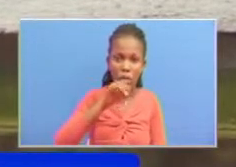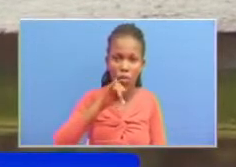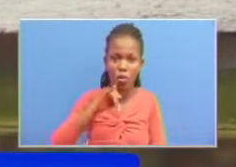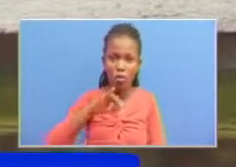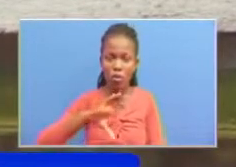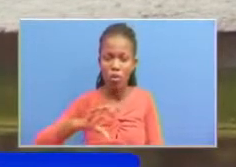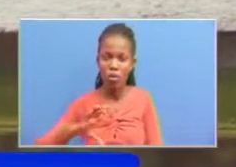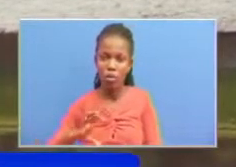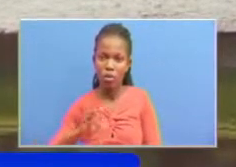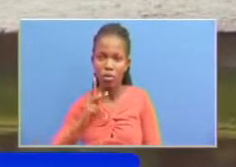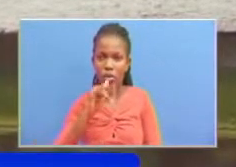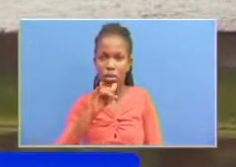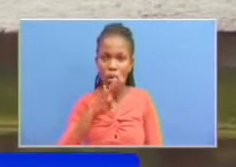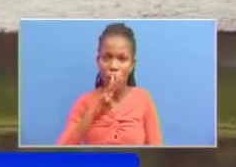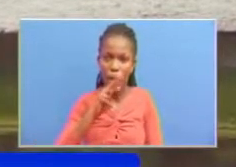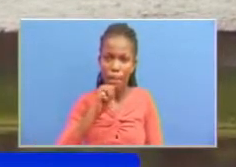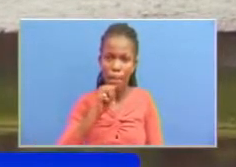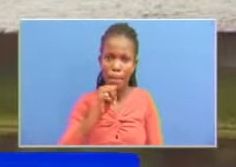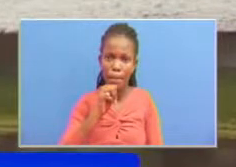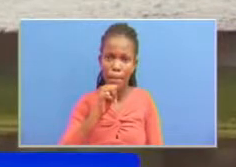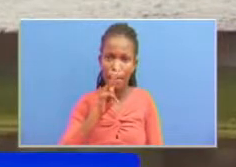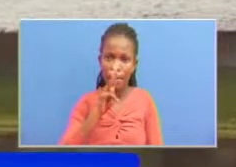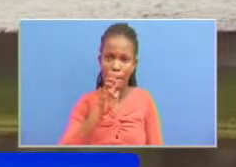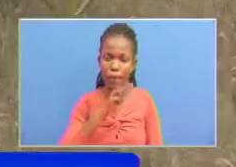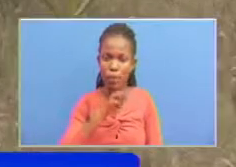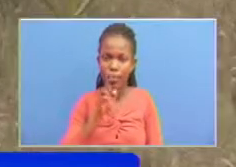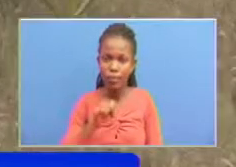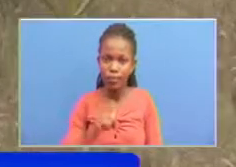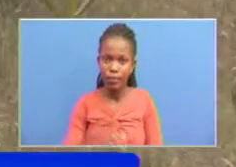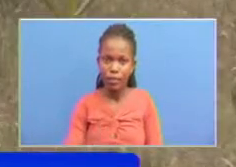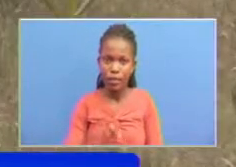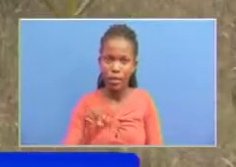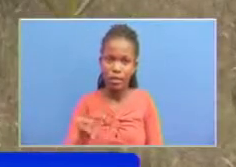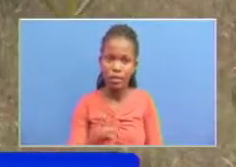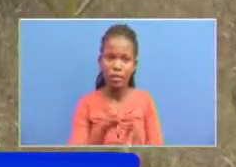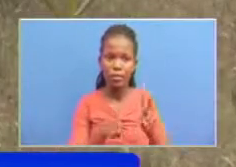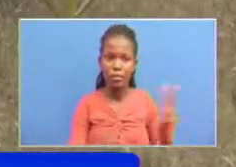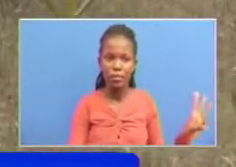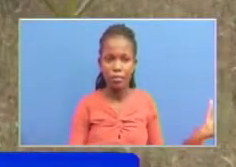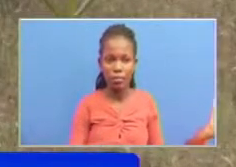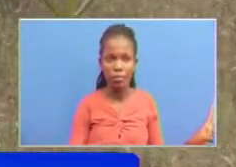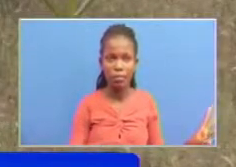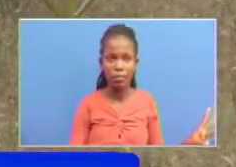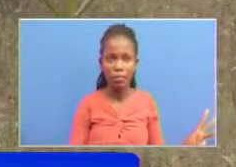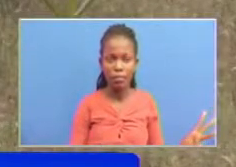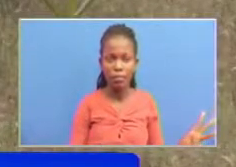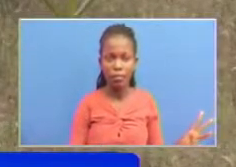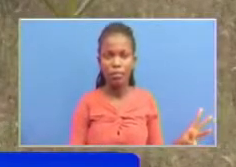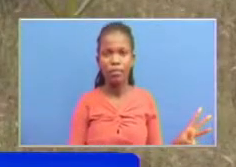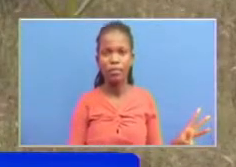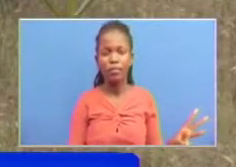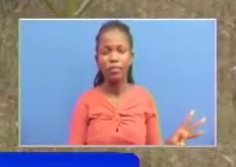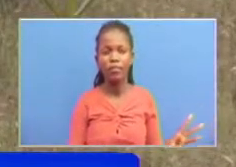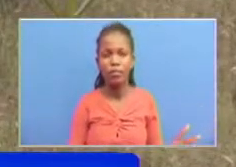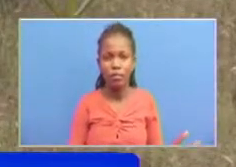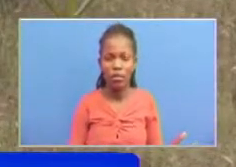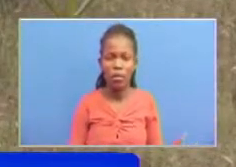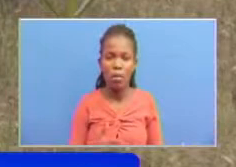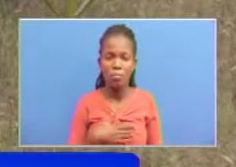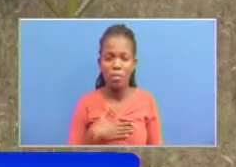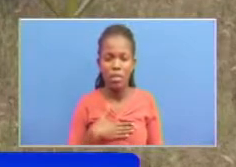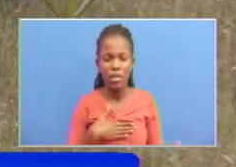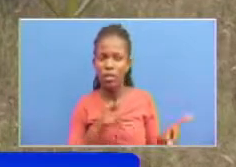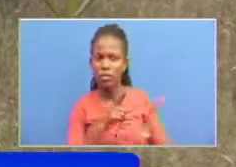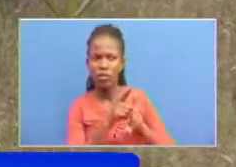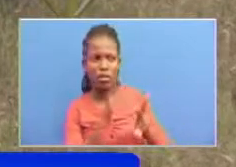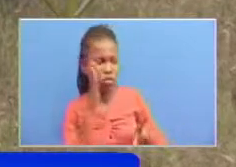nisia kauntini ya kibwezi umilono wa sua na ila ya udhulono wa sua. Zika yone sia kwa sia kumana itumi sia wemiu kwa weka atheta muno